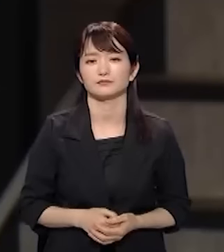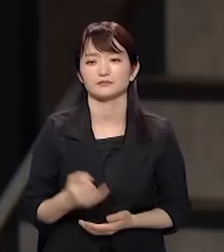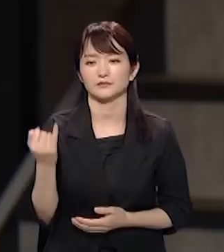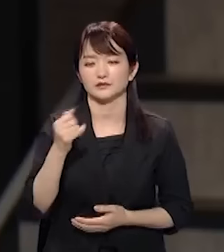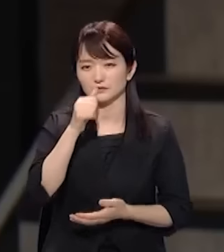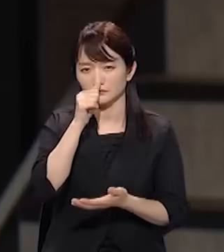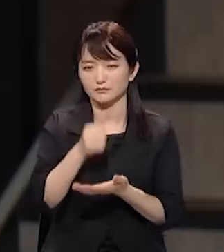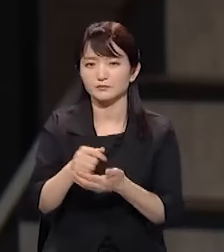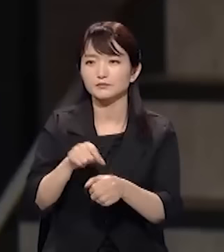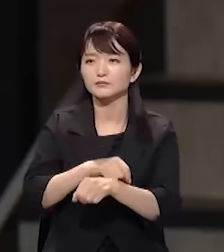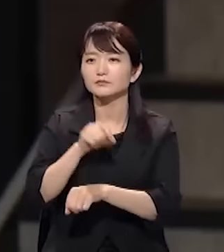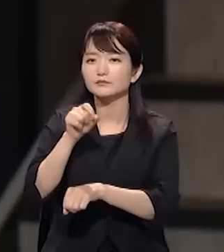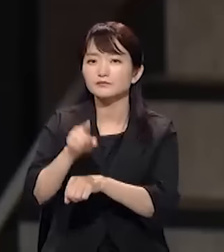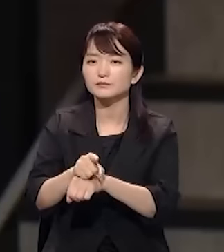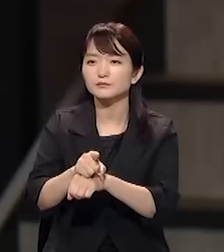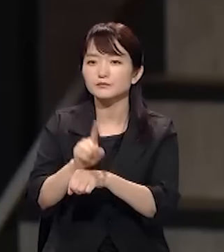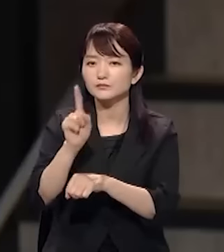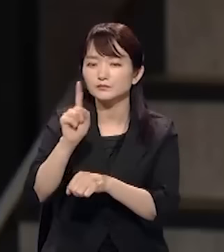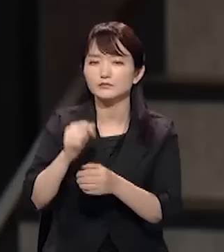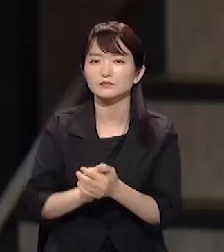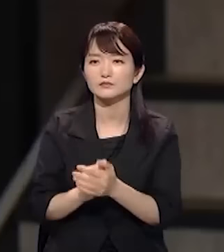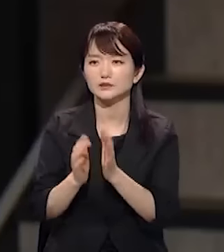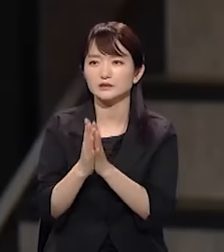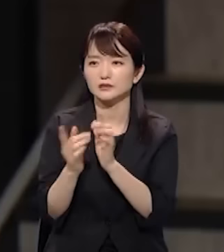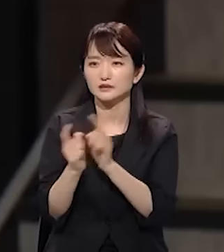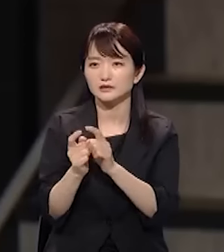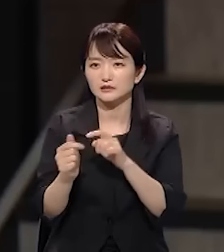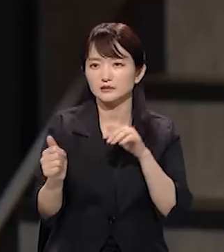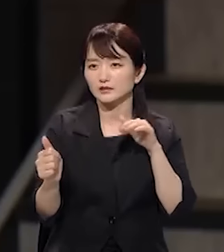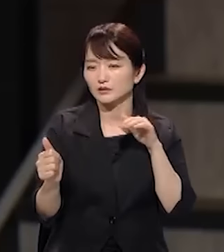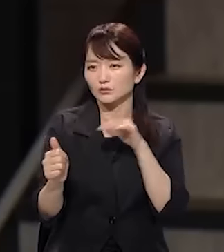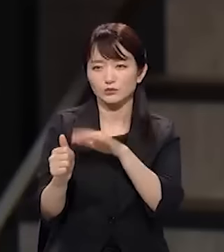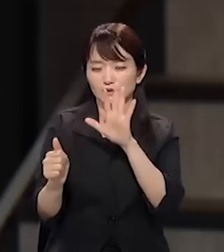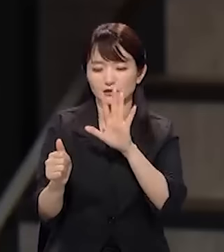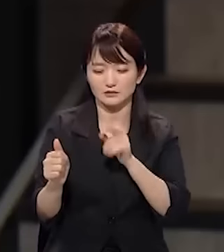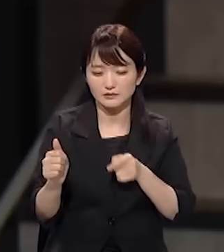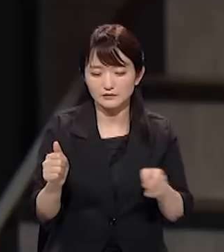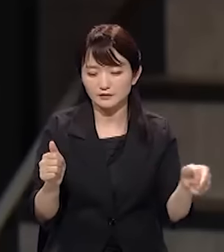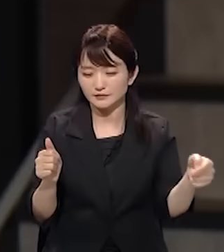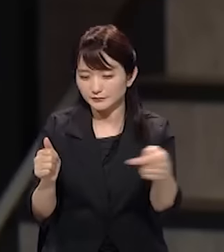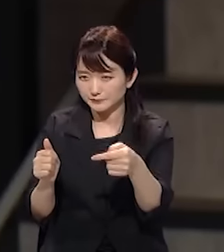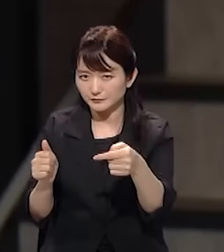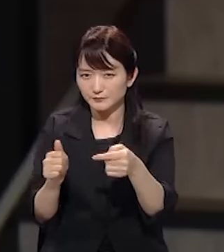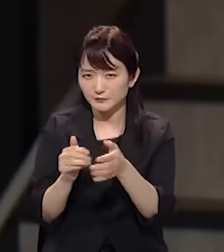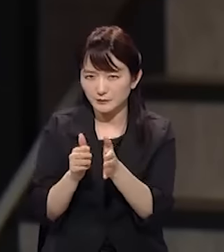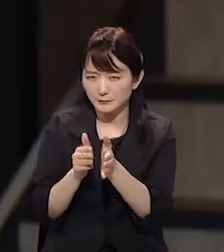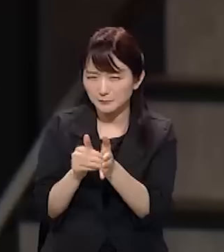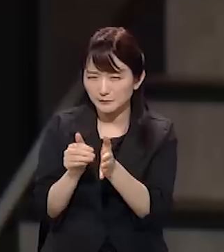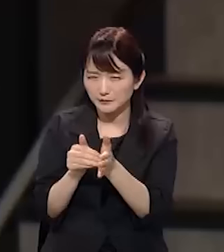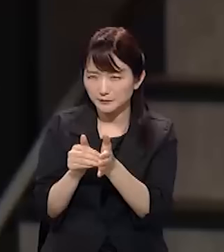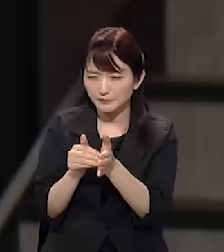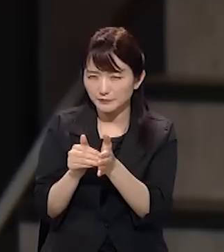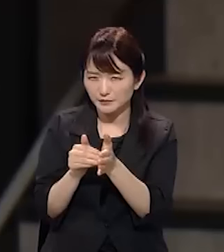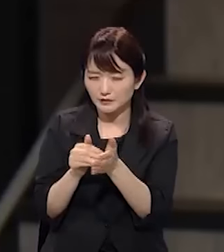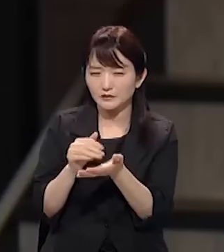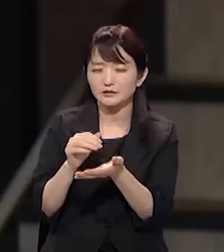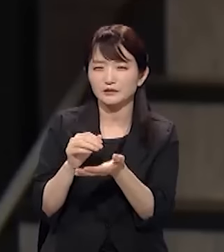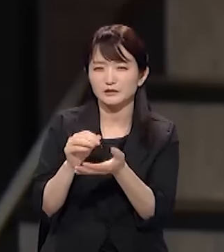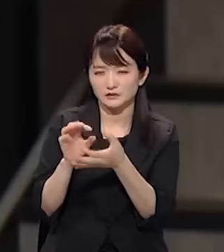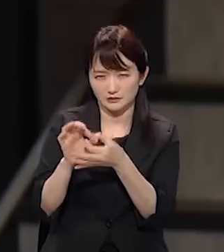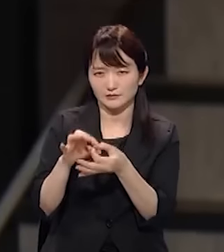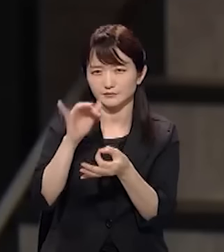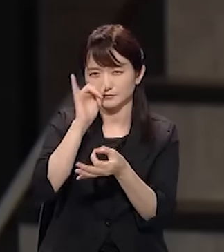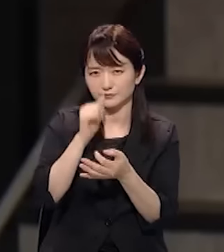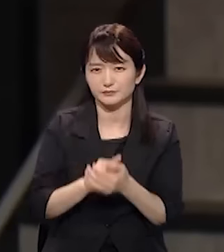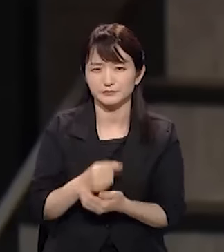범죄 특징은 직접적인 어떤 그 공격보다는 간접적인 공격 그리고 은밀성 이런 것들을 사용을 하기 때문에이